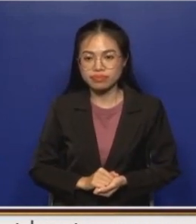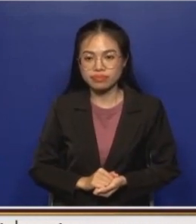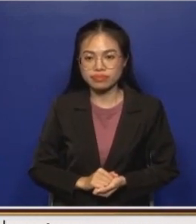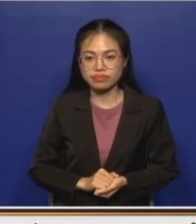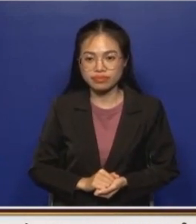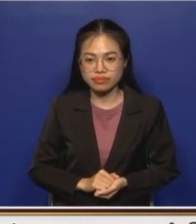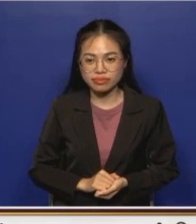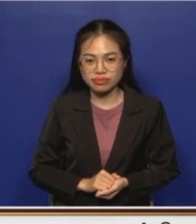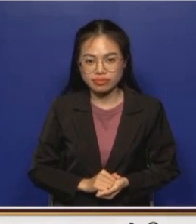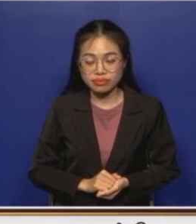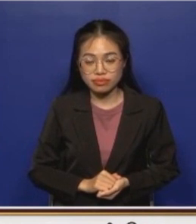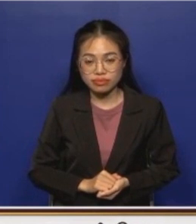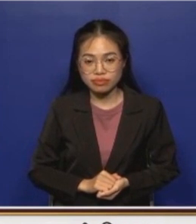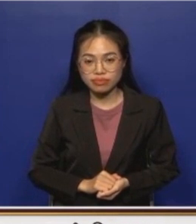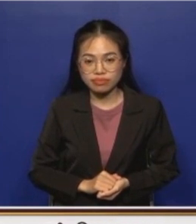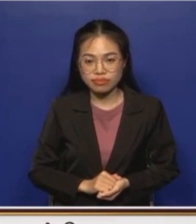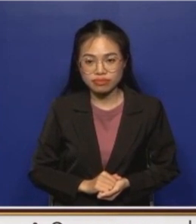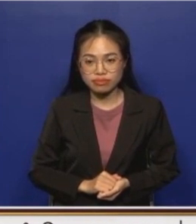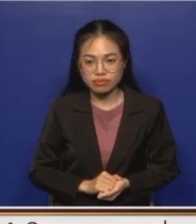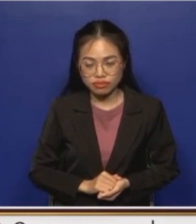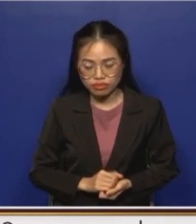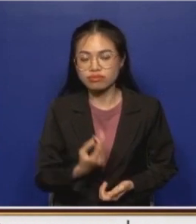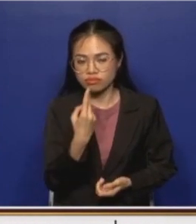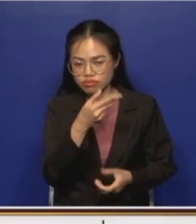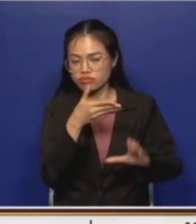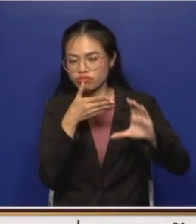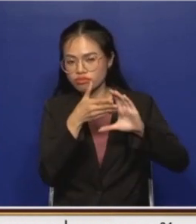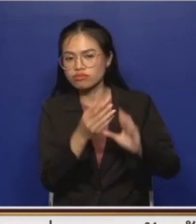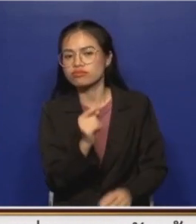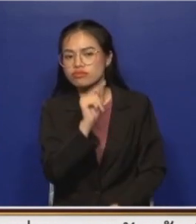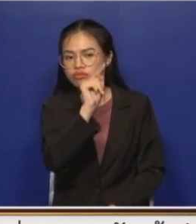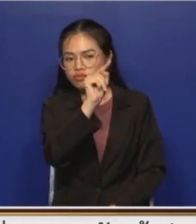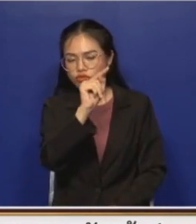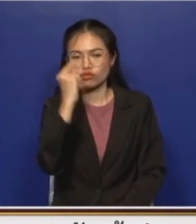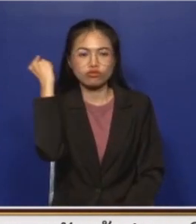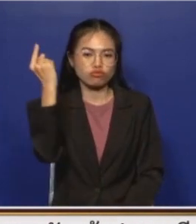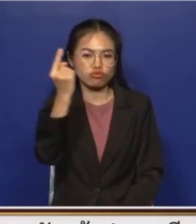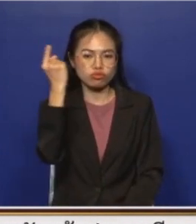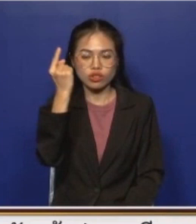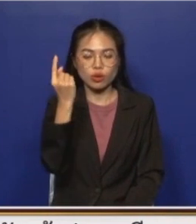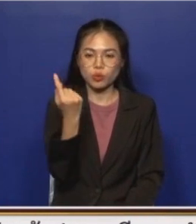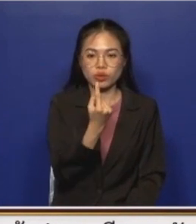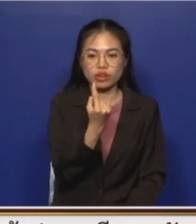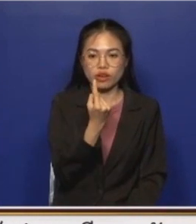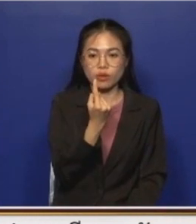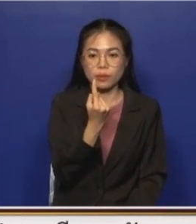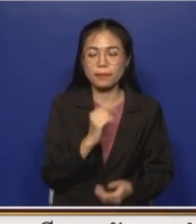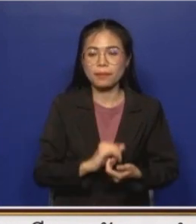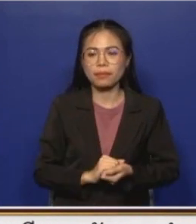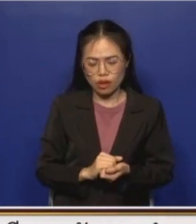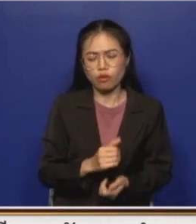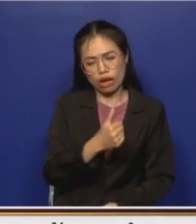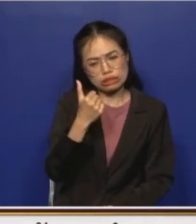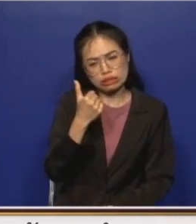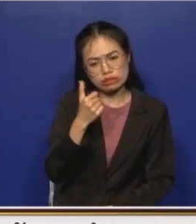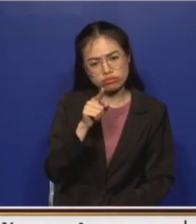เราบอกว่าปีหน้าคงเปิดประเทศได้มั้งหน้านี้พึ่งลุกมาอธิบายเมื่อวันก่อนฮะท่านอาคมฮะเป็นรัฐมนต